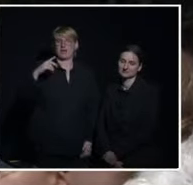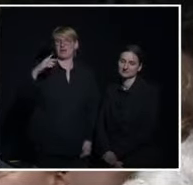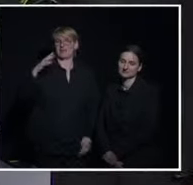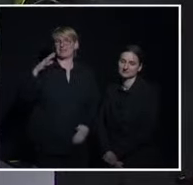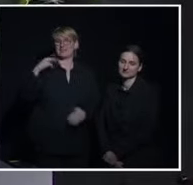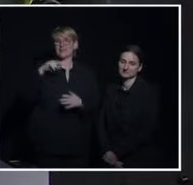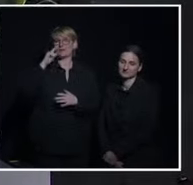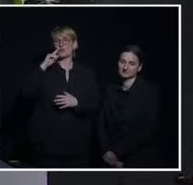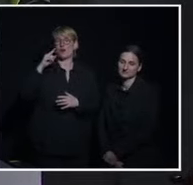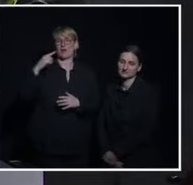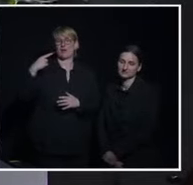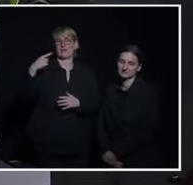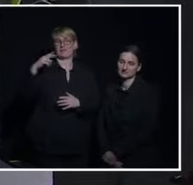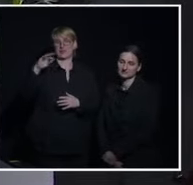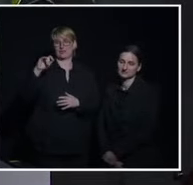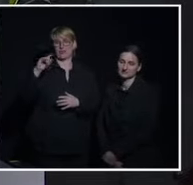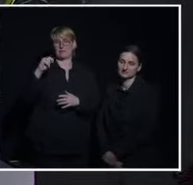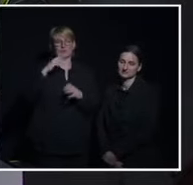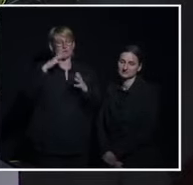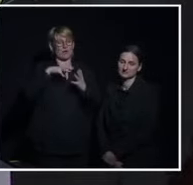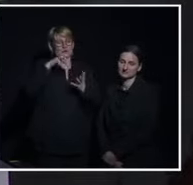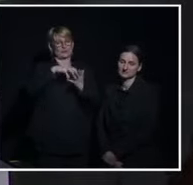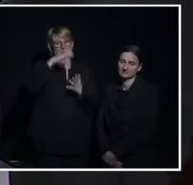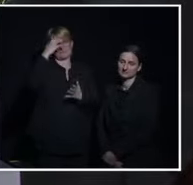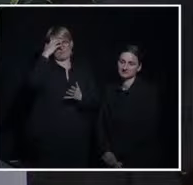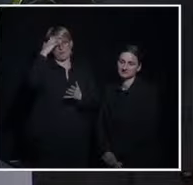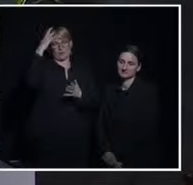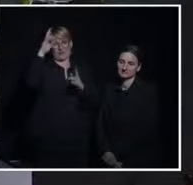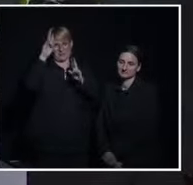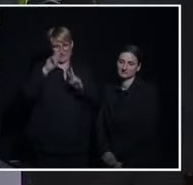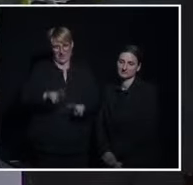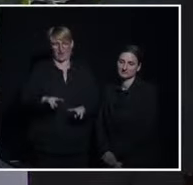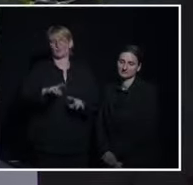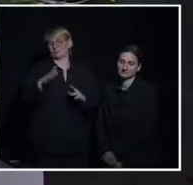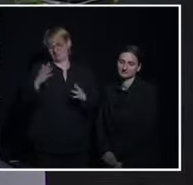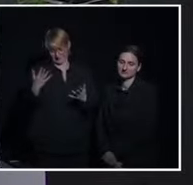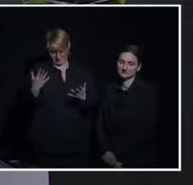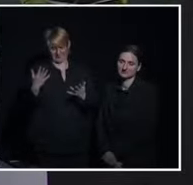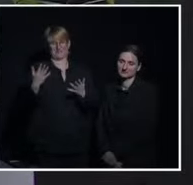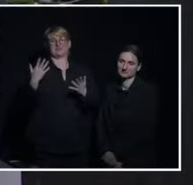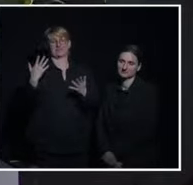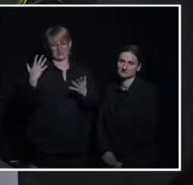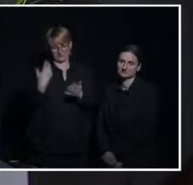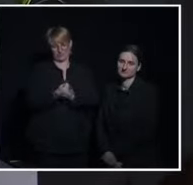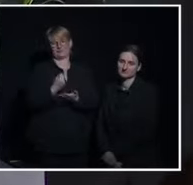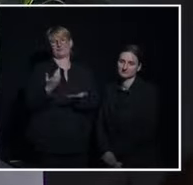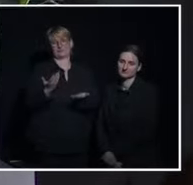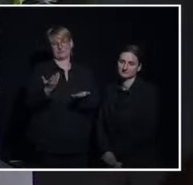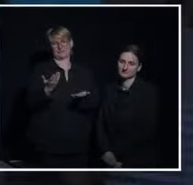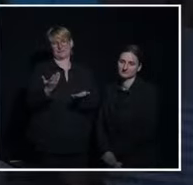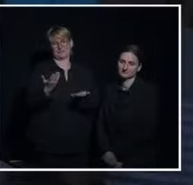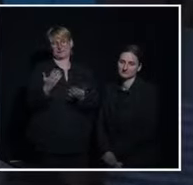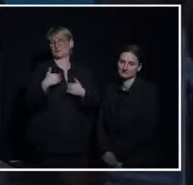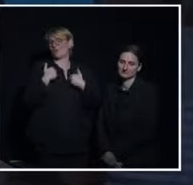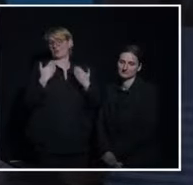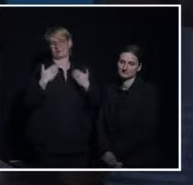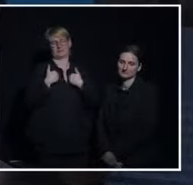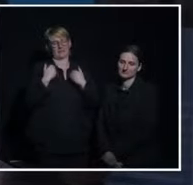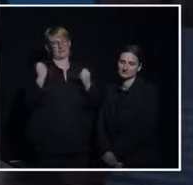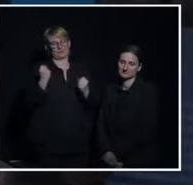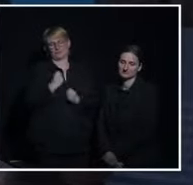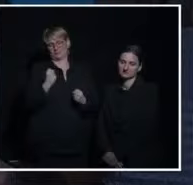die Stadt München ihn ehrt. Und das hat sie gemacht. Und das freut mich unglaublich.